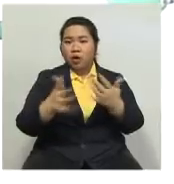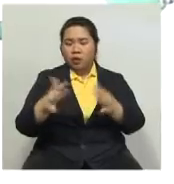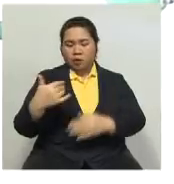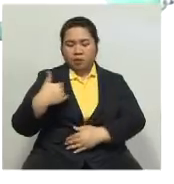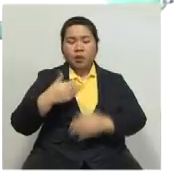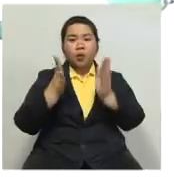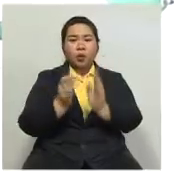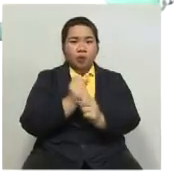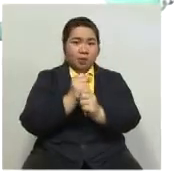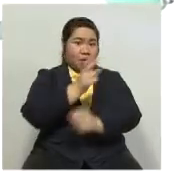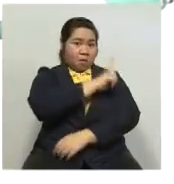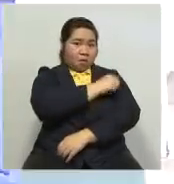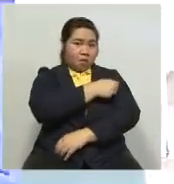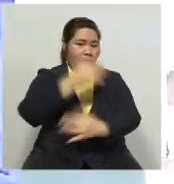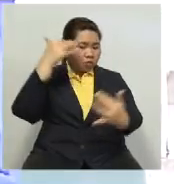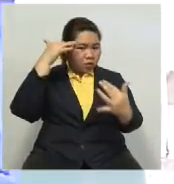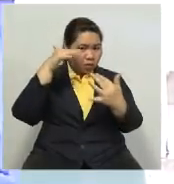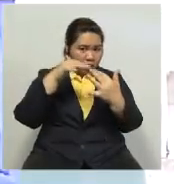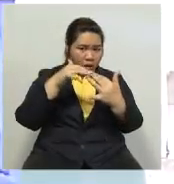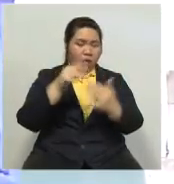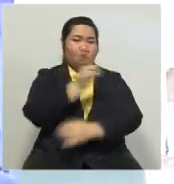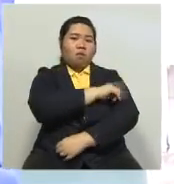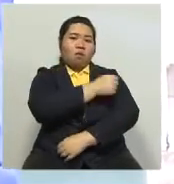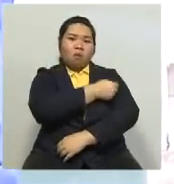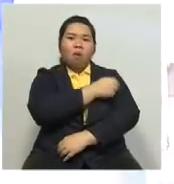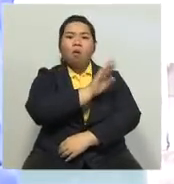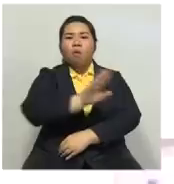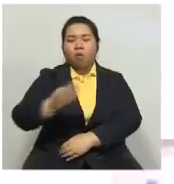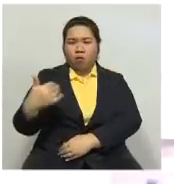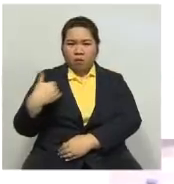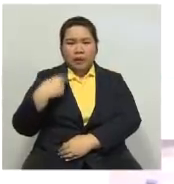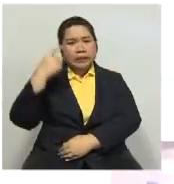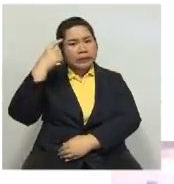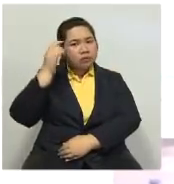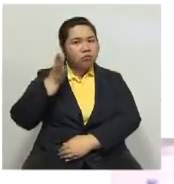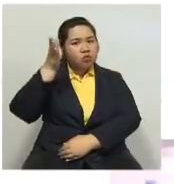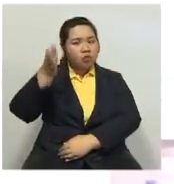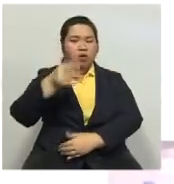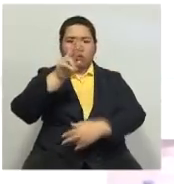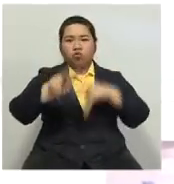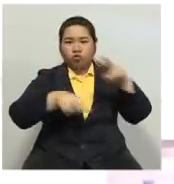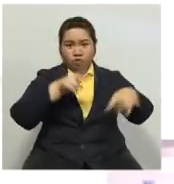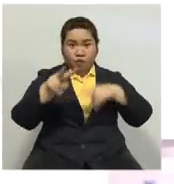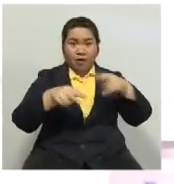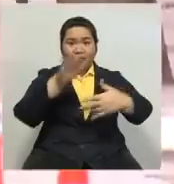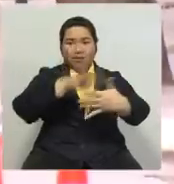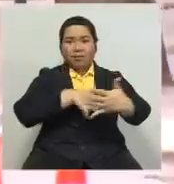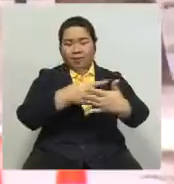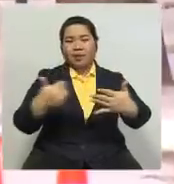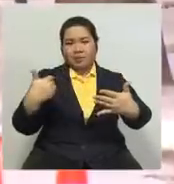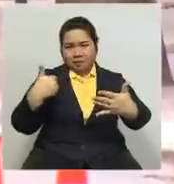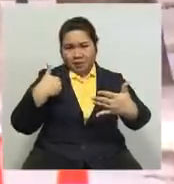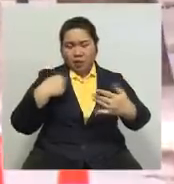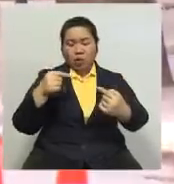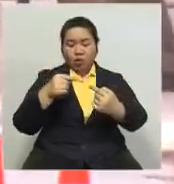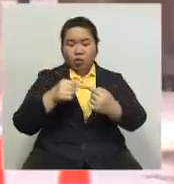ทย์นักวิทยาสหาวิชาชีพของโรงพยาบาลเชียงรายประชานุเคราะห์ได้วางแผนการดูแลต่อเนื่องประสานกับสำนักงานเขตพื้นที่การศึกษ